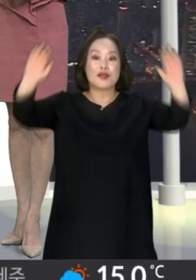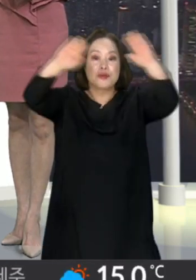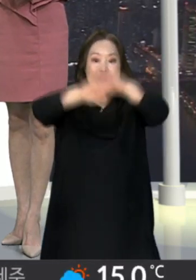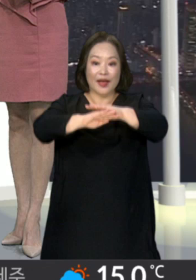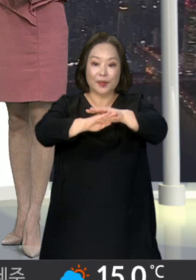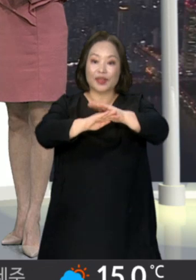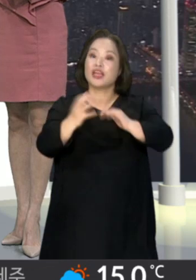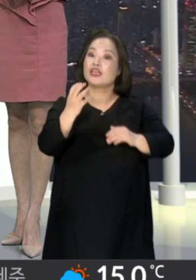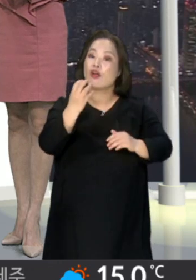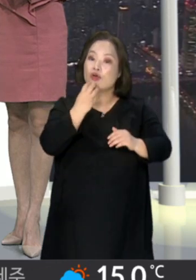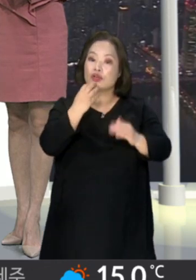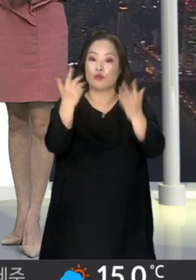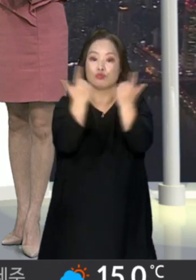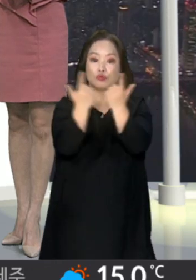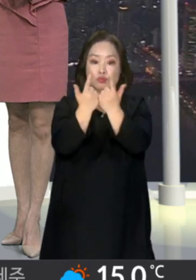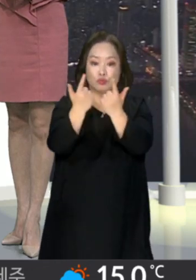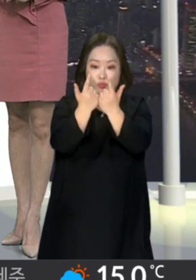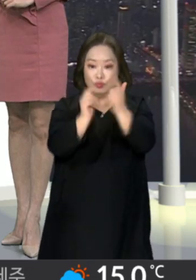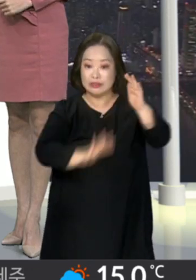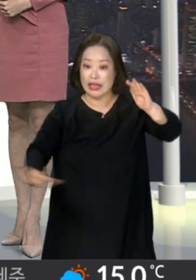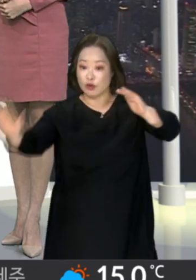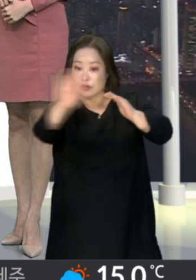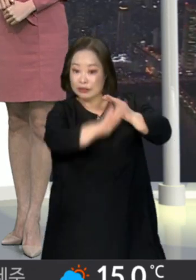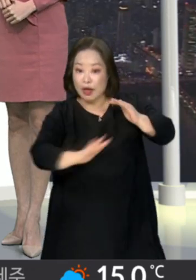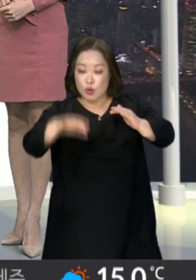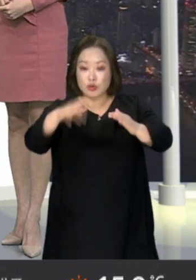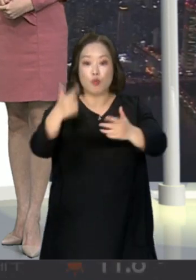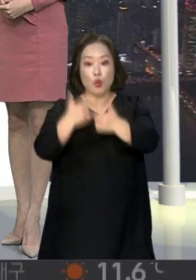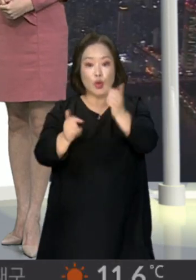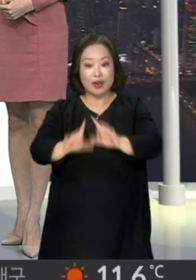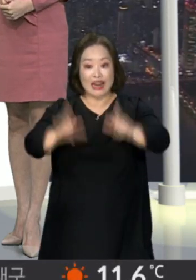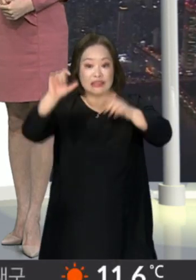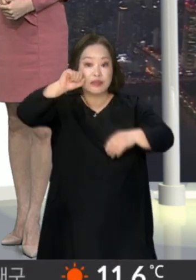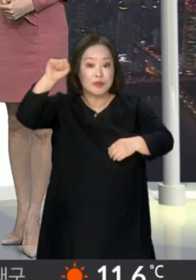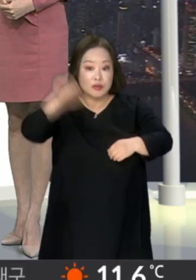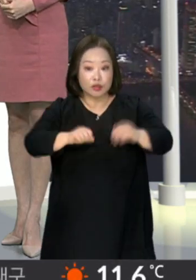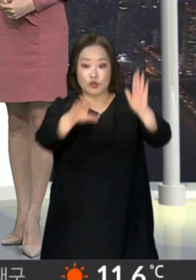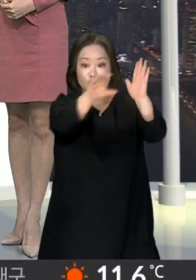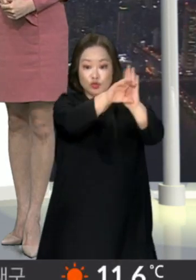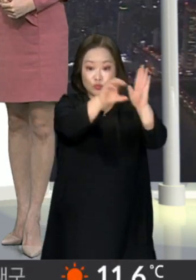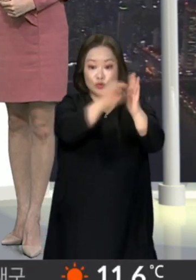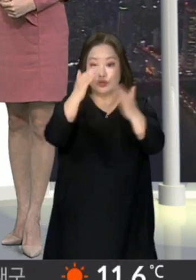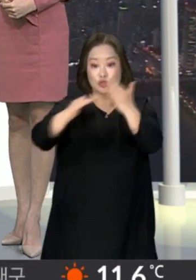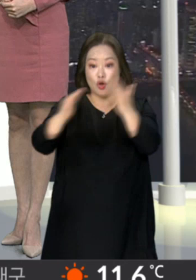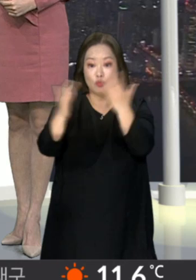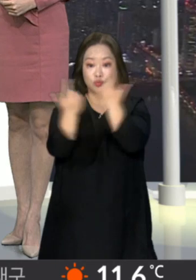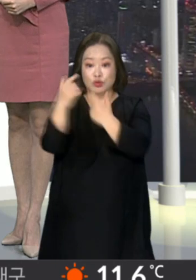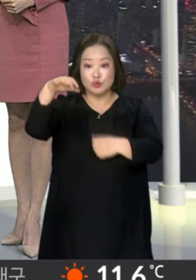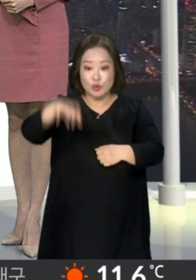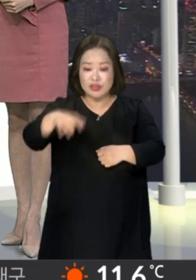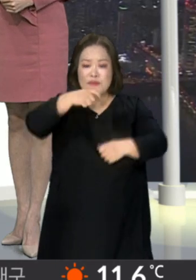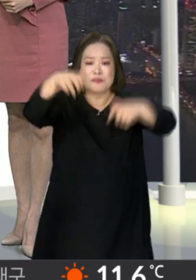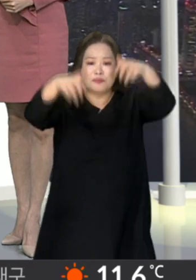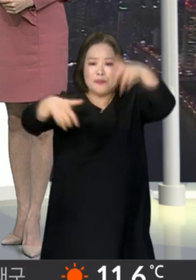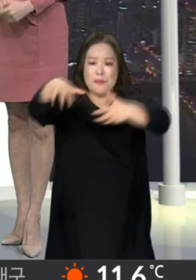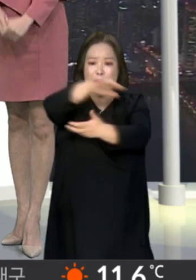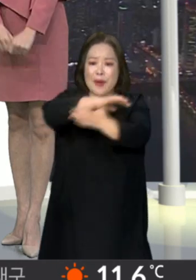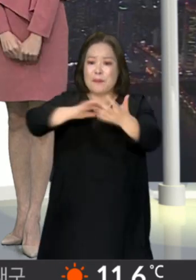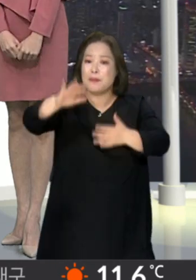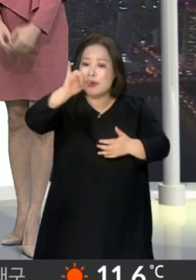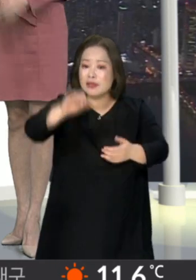경기 북동부와 강원 내륙 지역을 시작으로 목요일 새벽에는 그 밖 중부와 전북 지역까지 비구름이 확대가